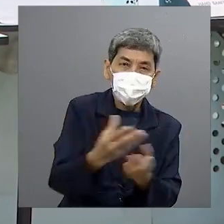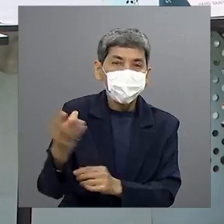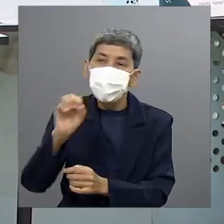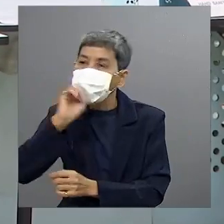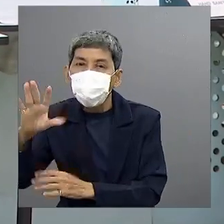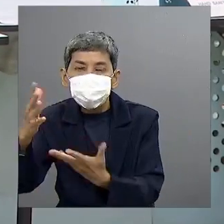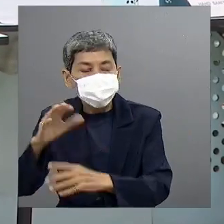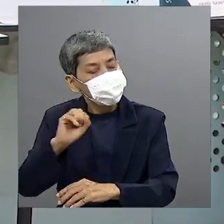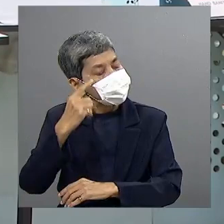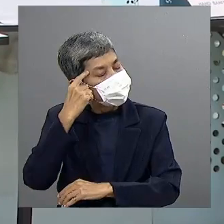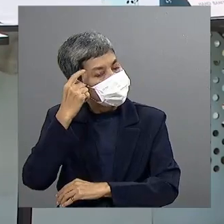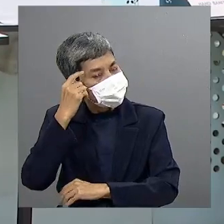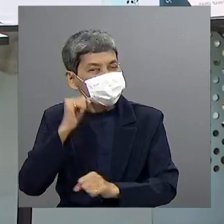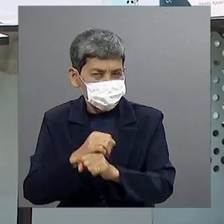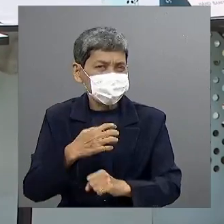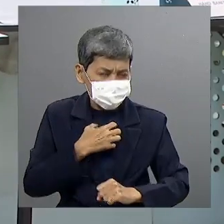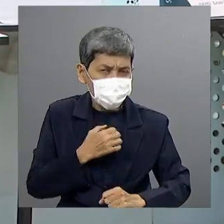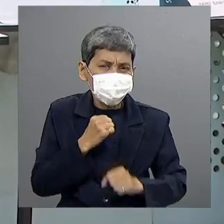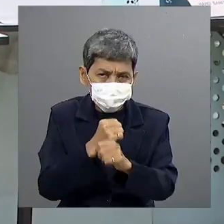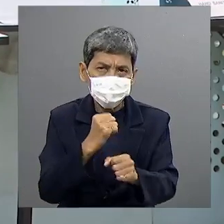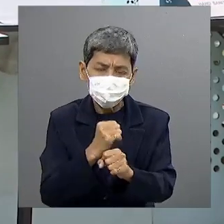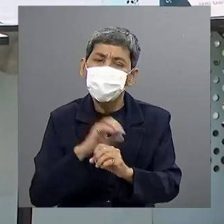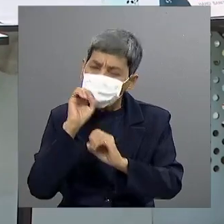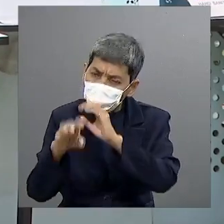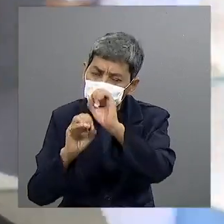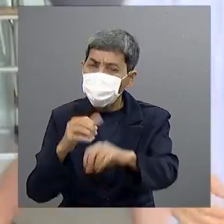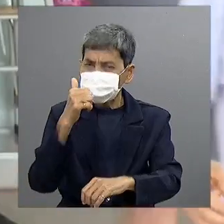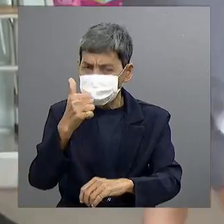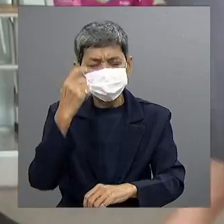คาดหวังว่าน่าจะช่วยกันแจ้งกลับมากันได้มากกว่านี้ค่ะ